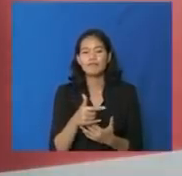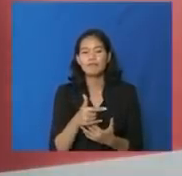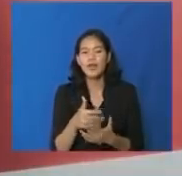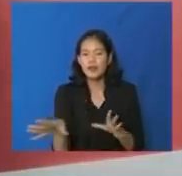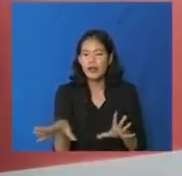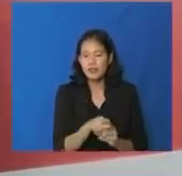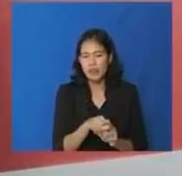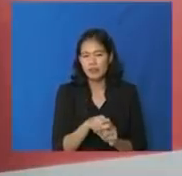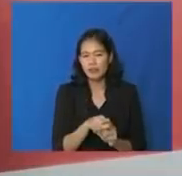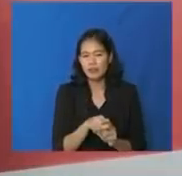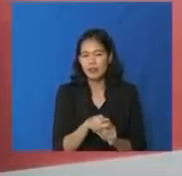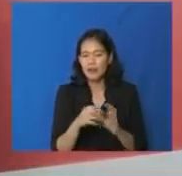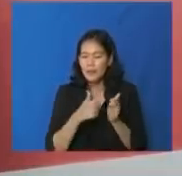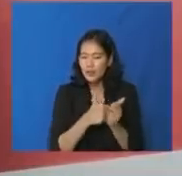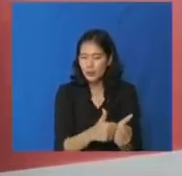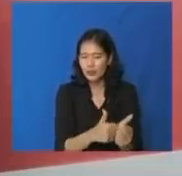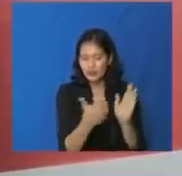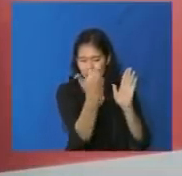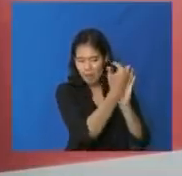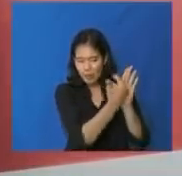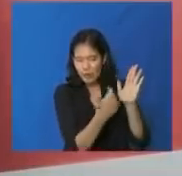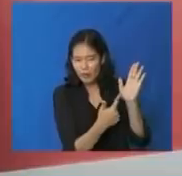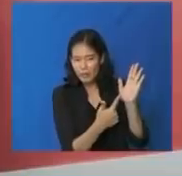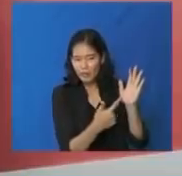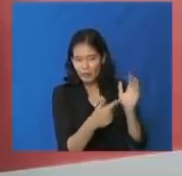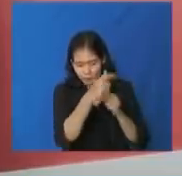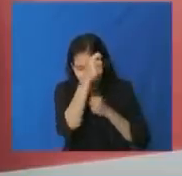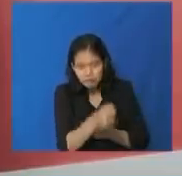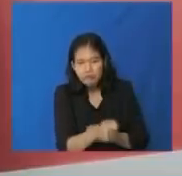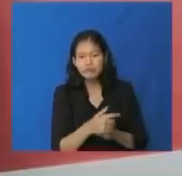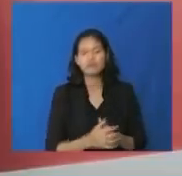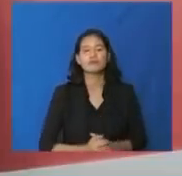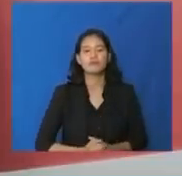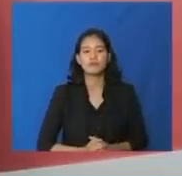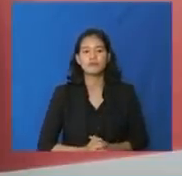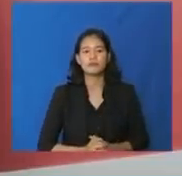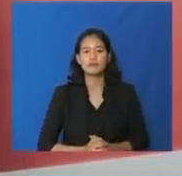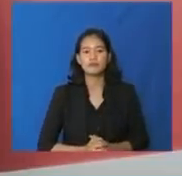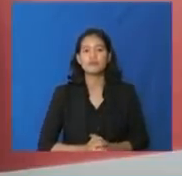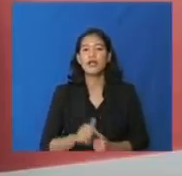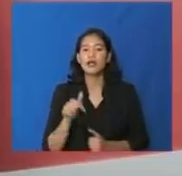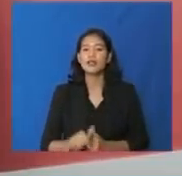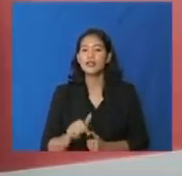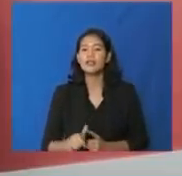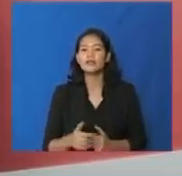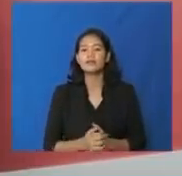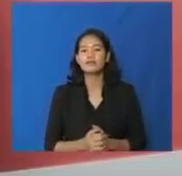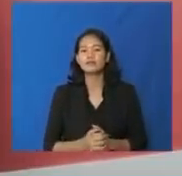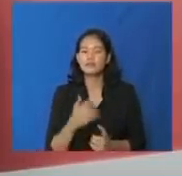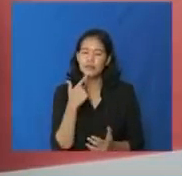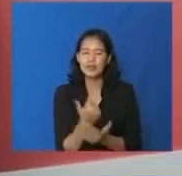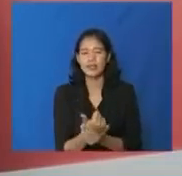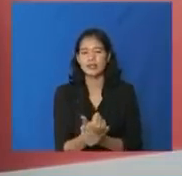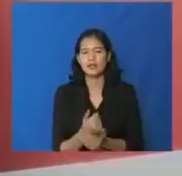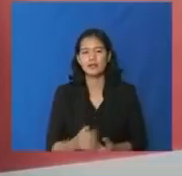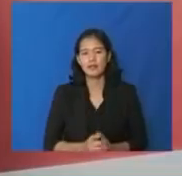ya er Hai seruan-seruan pemerintah ini berkali yang menjadi penting